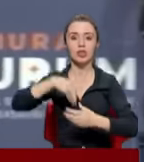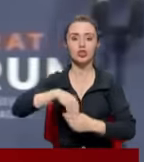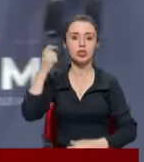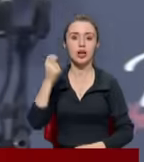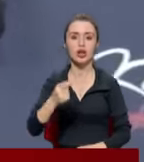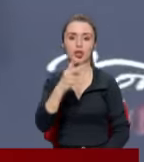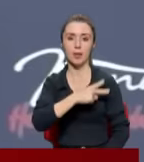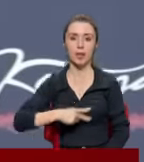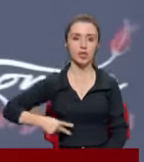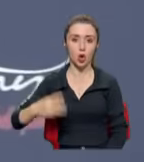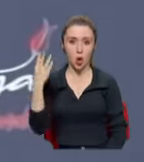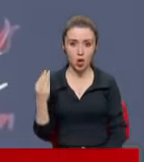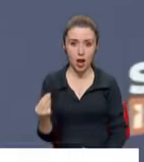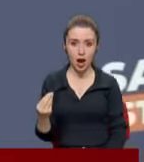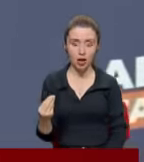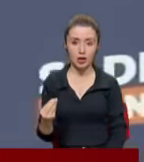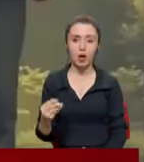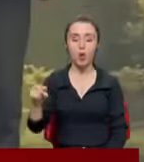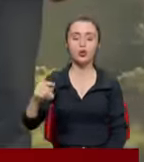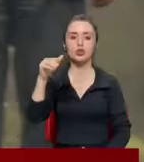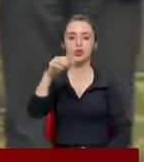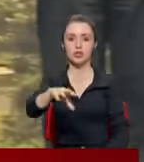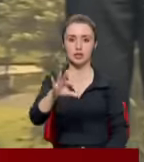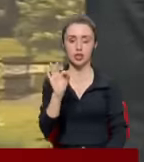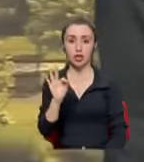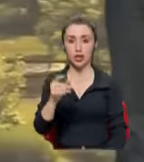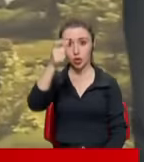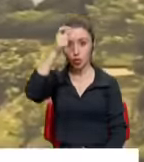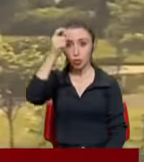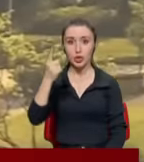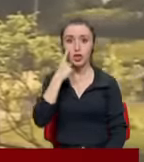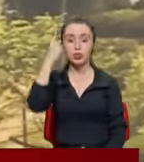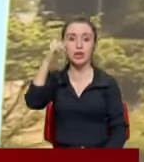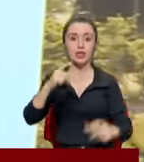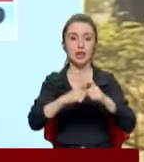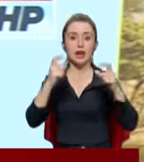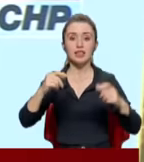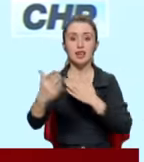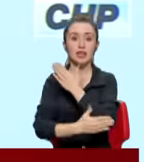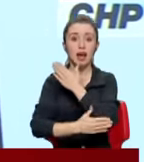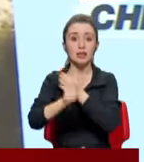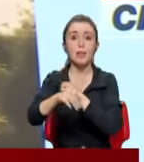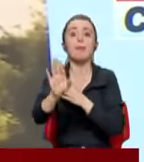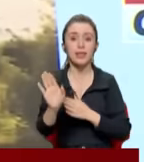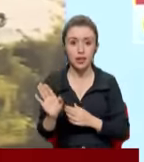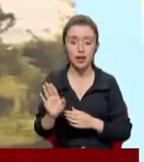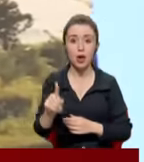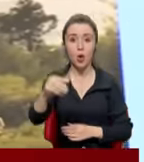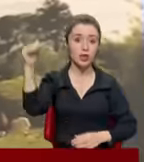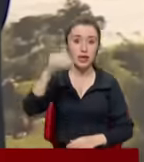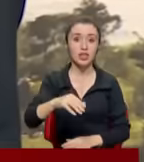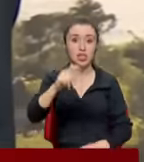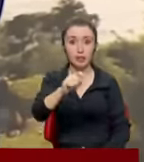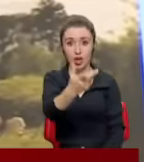belediyecilikten yana tavrını koyacaktır Koca Türkiye Cumhuriyeti Gazze'ye yardım edemedi O gelince